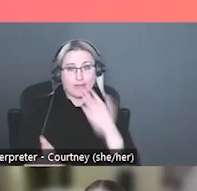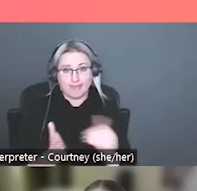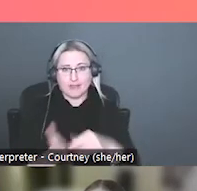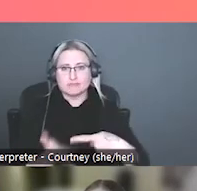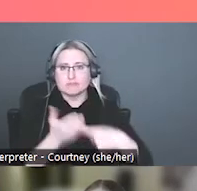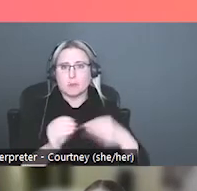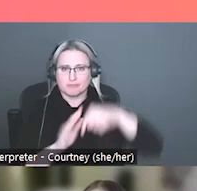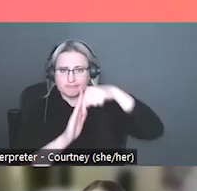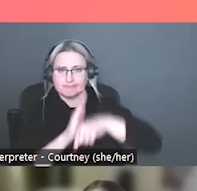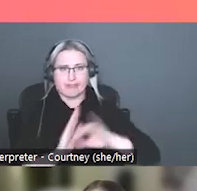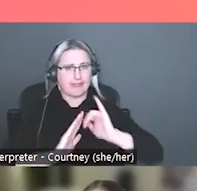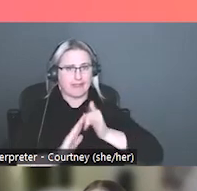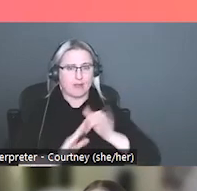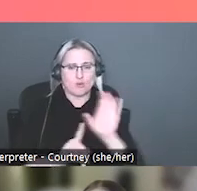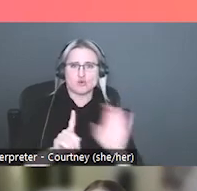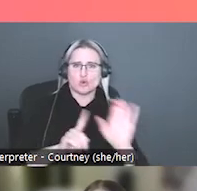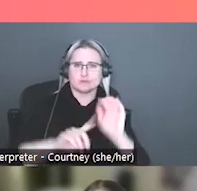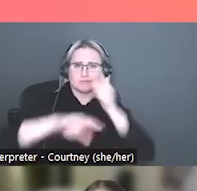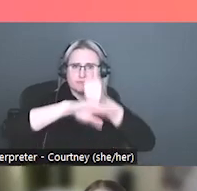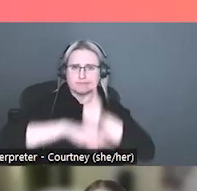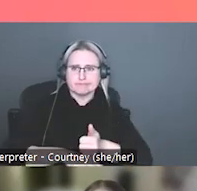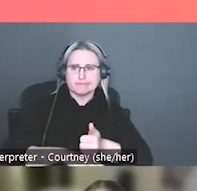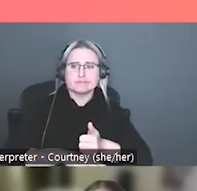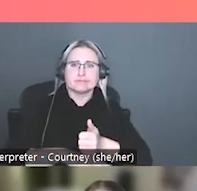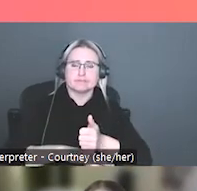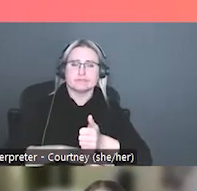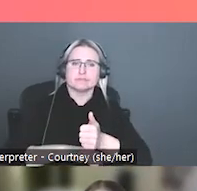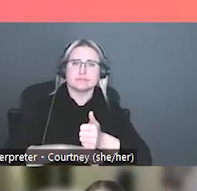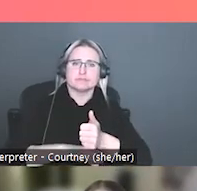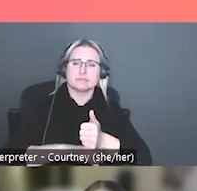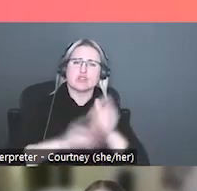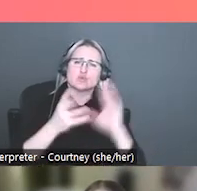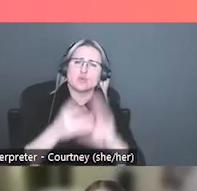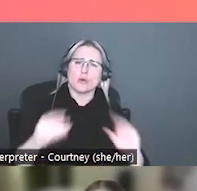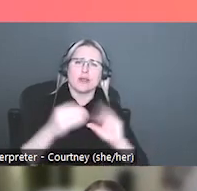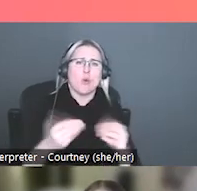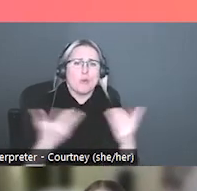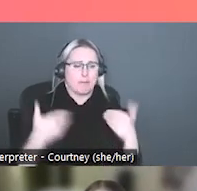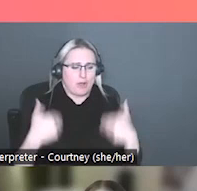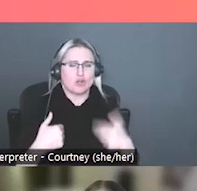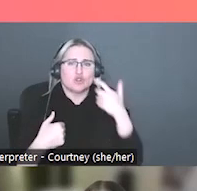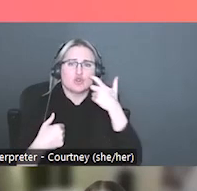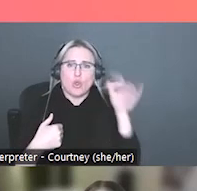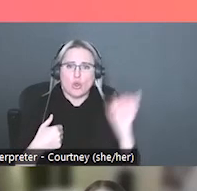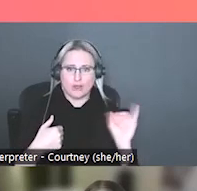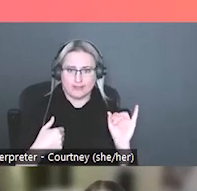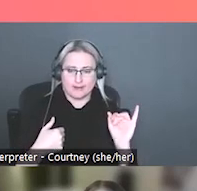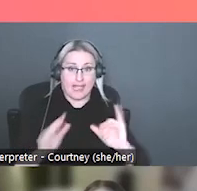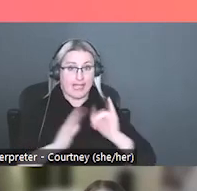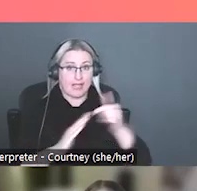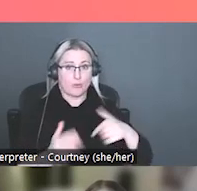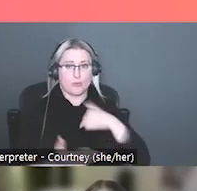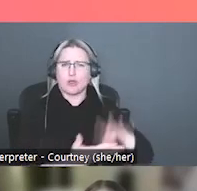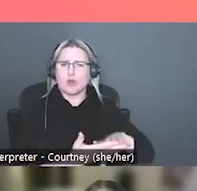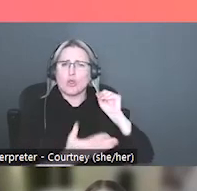Alors, nous allons discuter en détail la façon dont les constructions sociales indiquent la façon dont